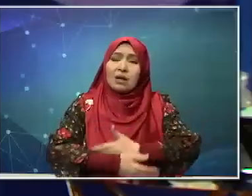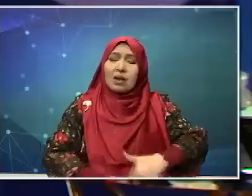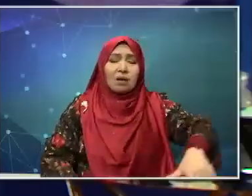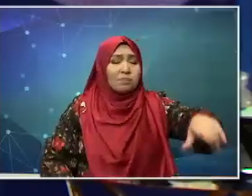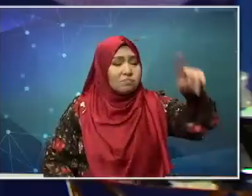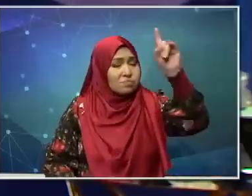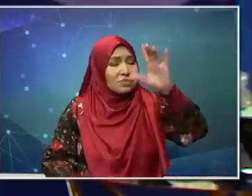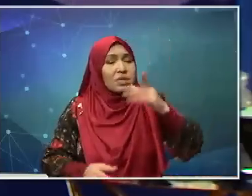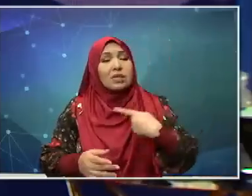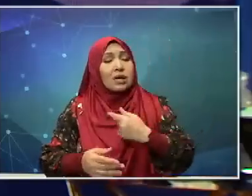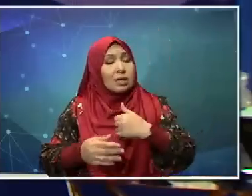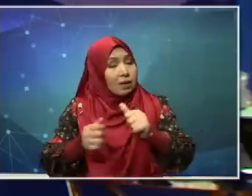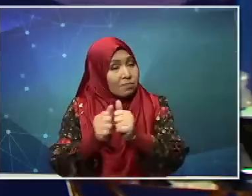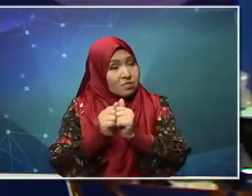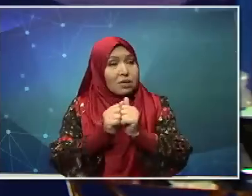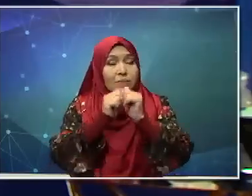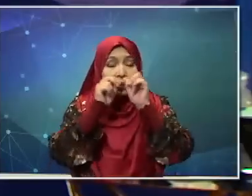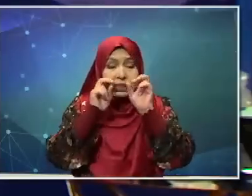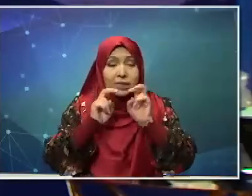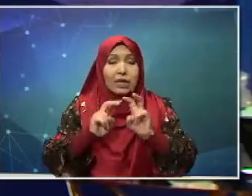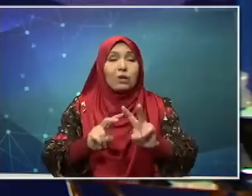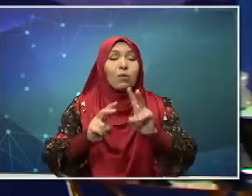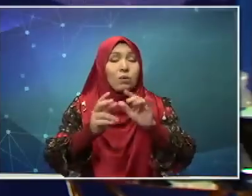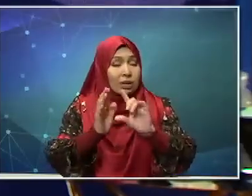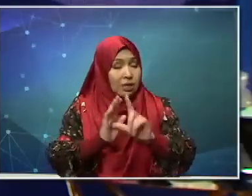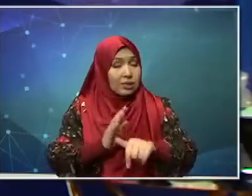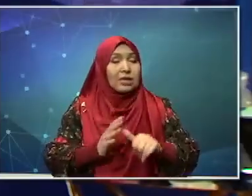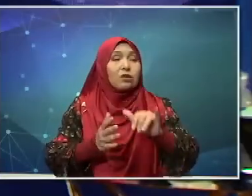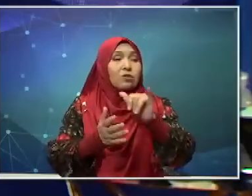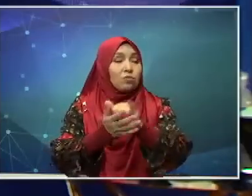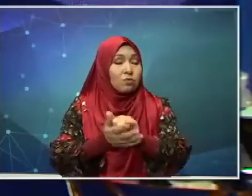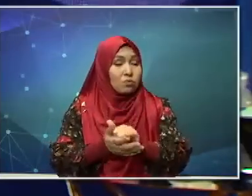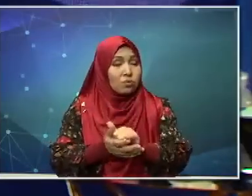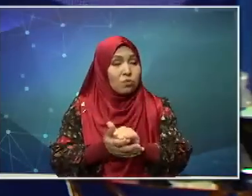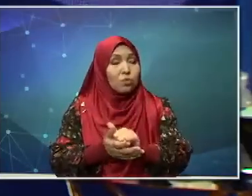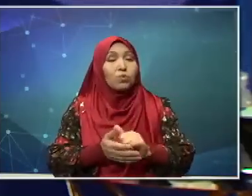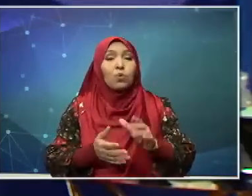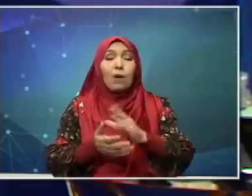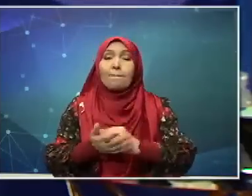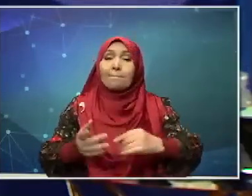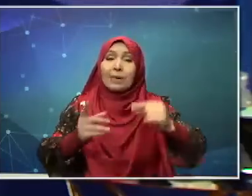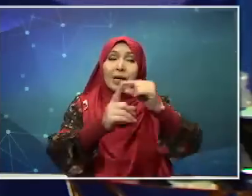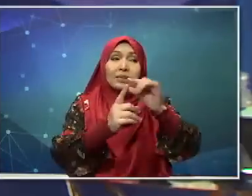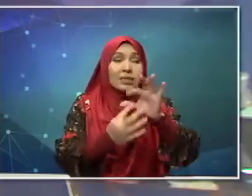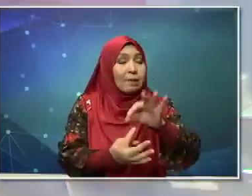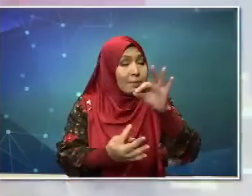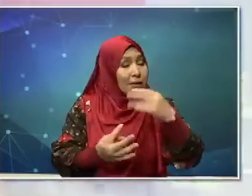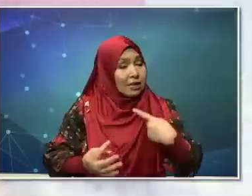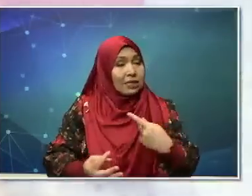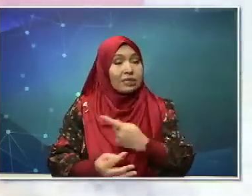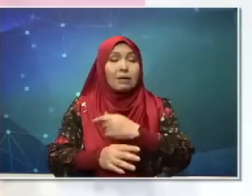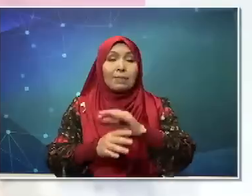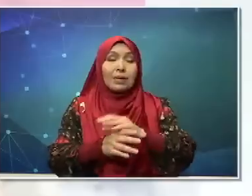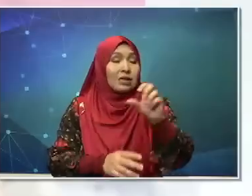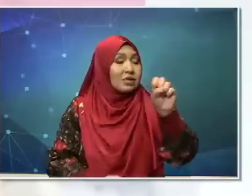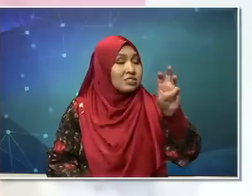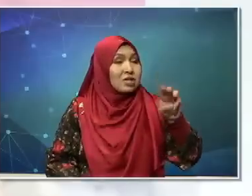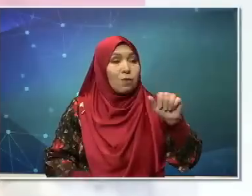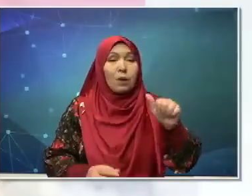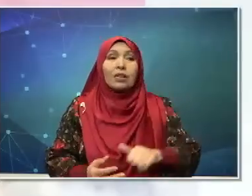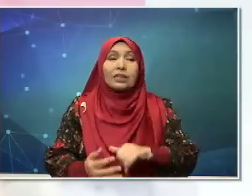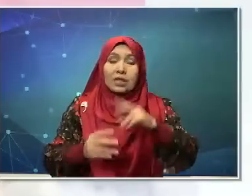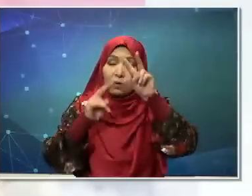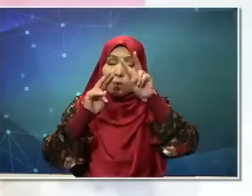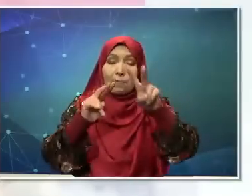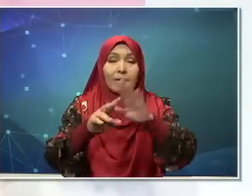ayat ini kita akan sama-sama melihat selepas berhenti tapi kita saksikan dahulu Apakah perkataan pilih Wates awal yang kedua pada hari ini